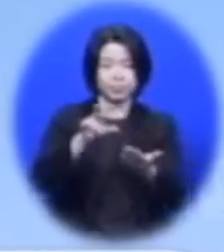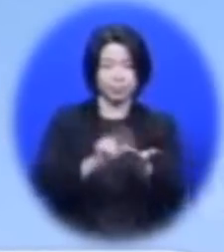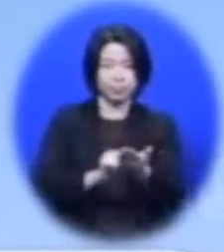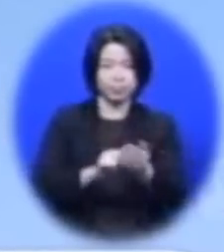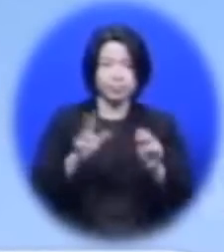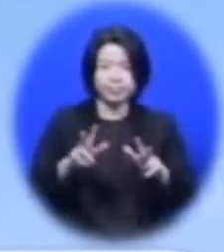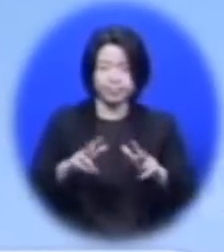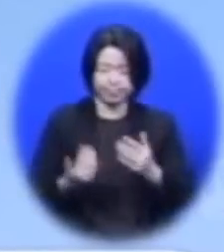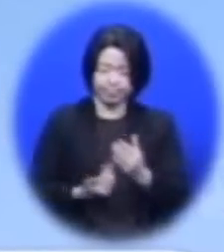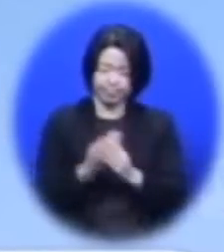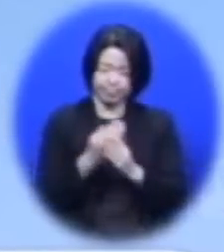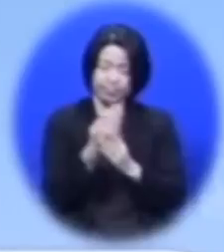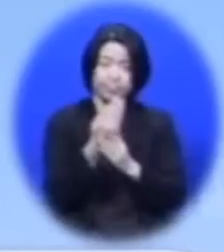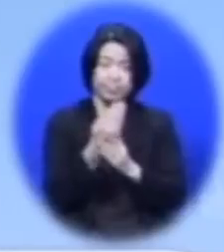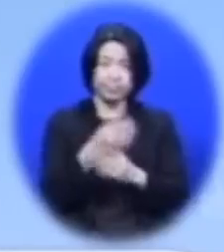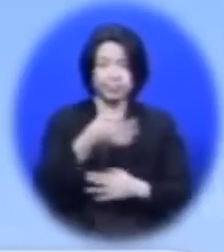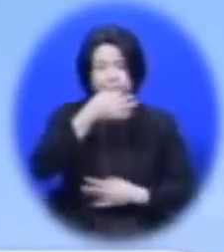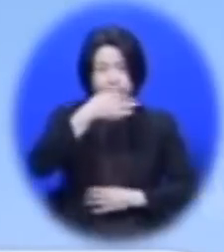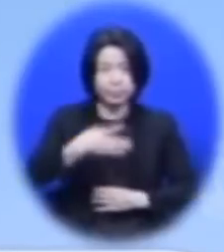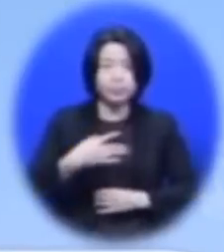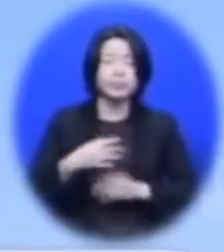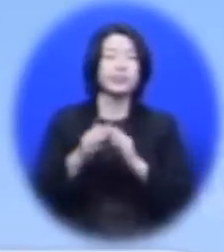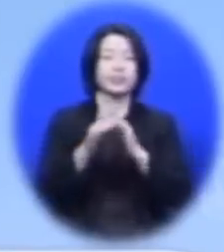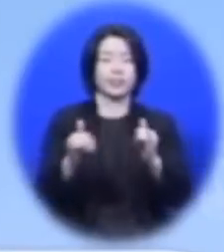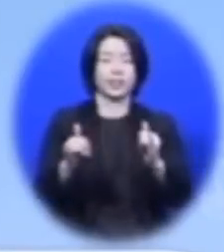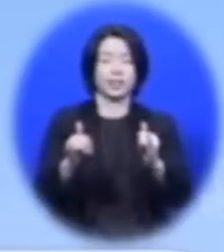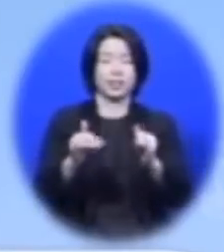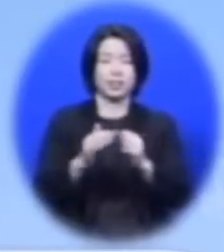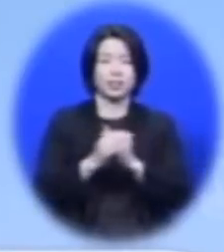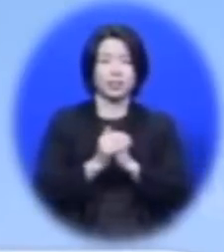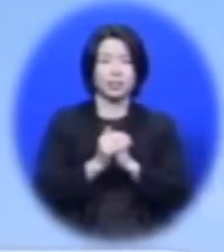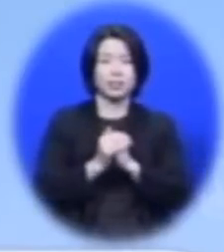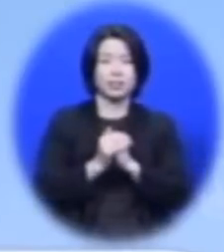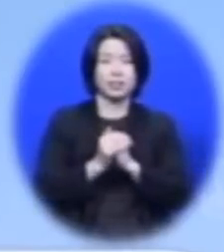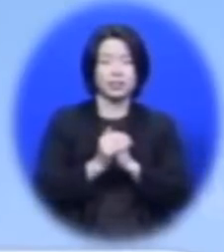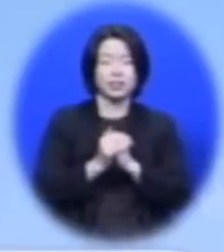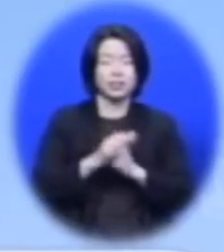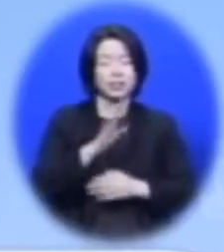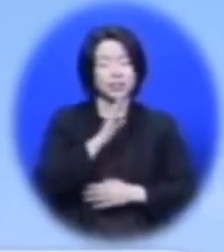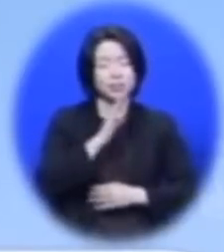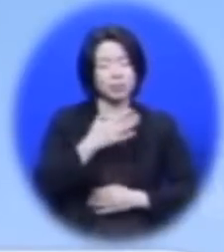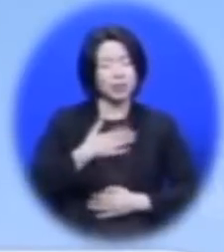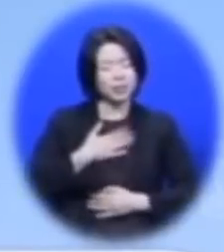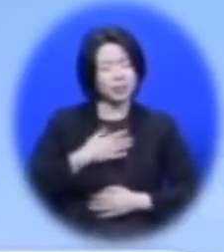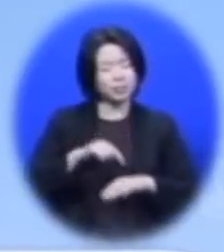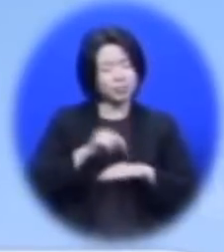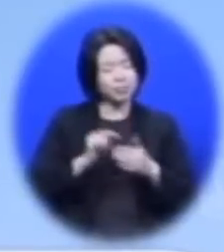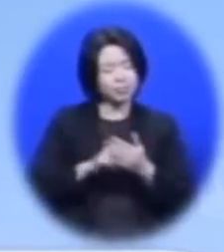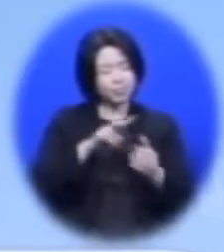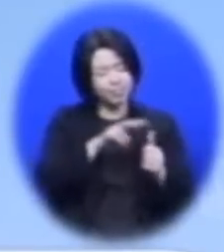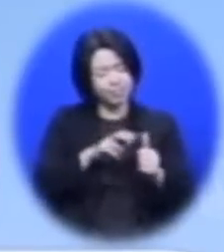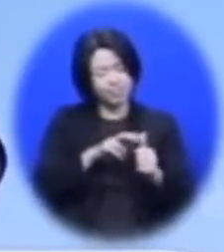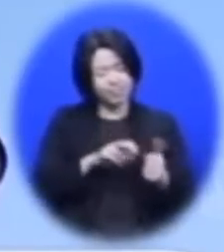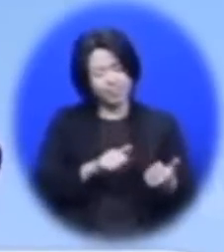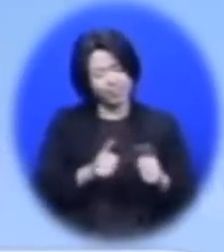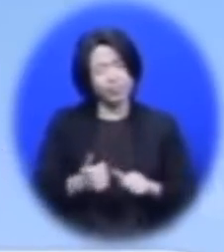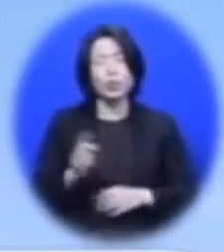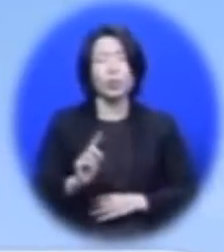막 일어나서 힘들어 하시는 분, 이게 정말 미운데 어떡하나.